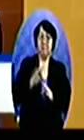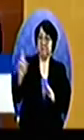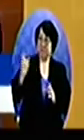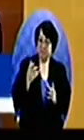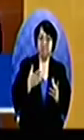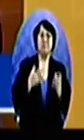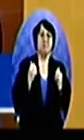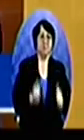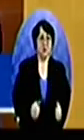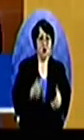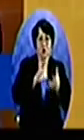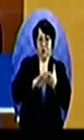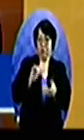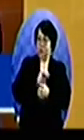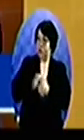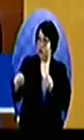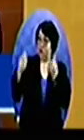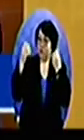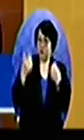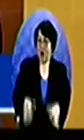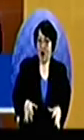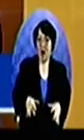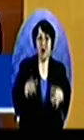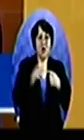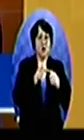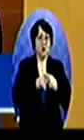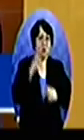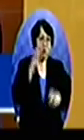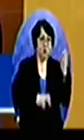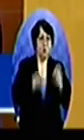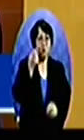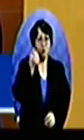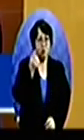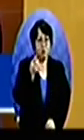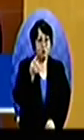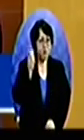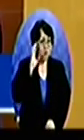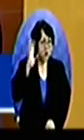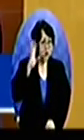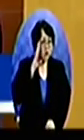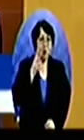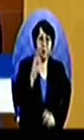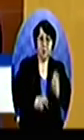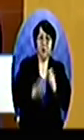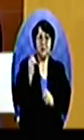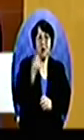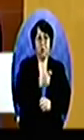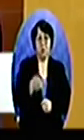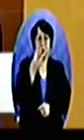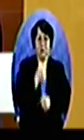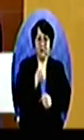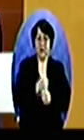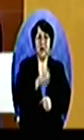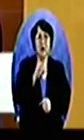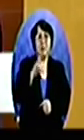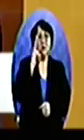төлбөрийг хийснээр Эрдэнэ төлбөрийн мөнгөний бодлого, үйлдвэрлэл, санхүүгийн ажиллагаанд ямар